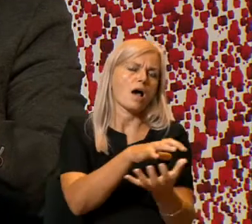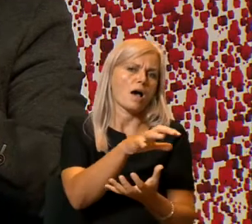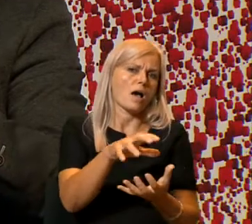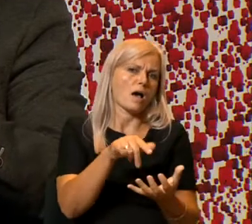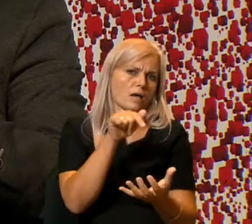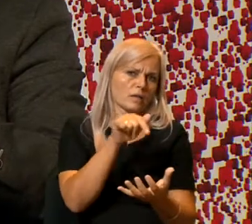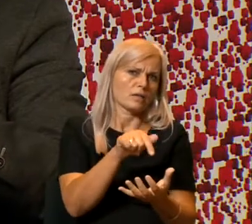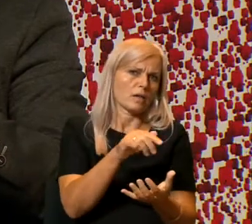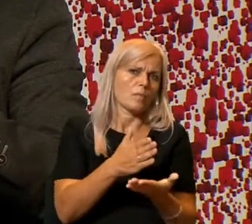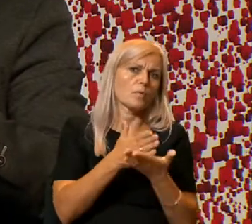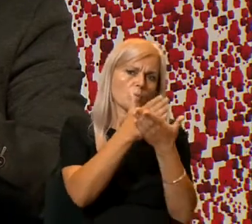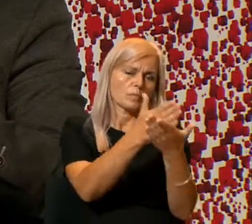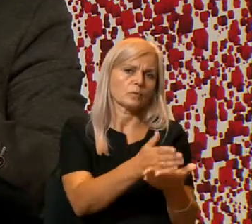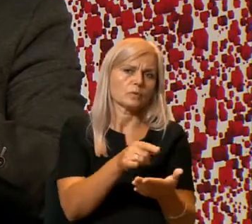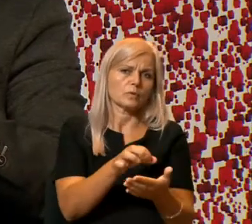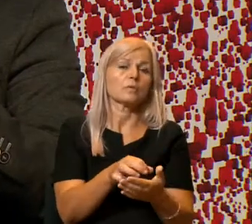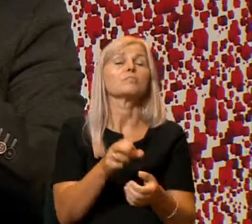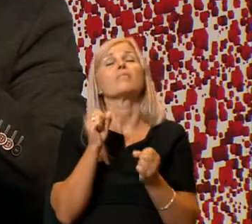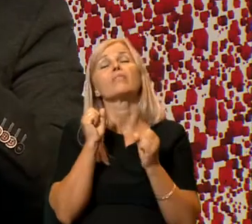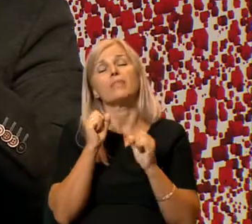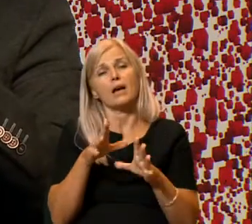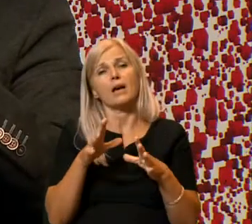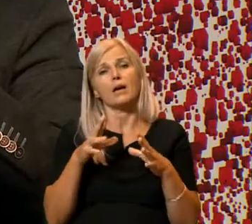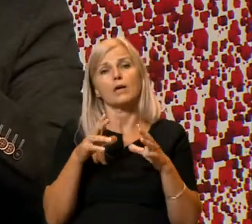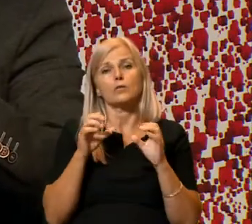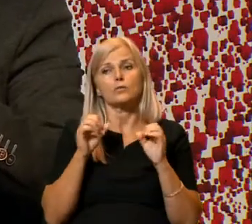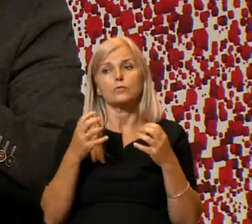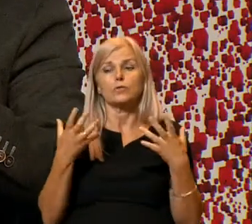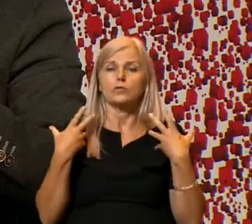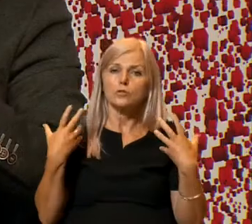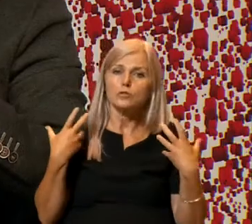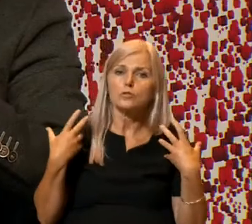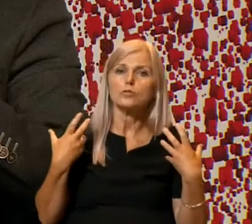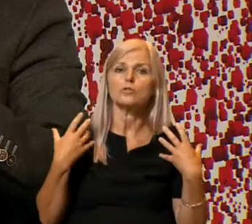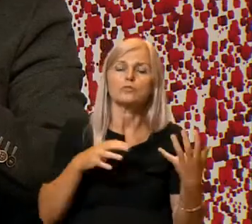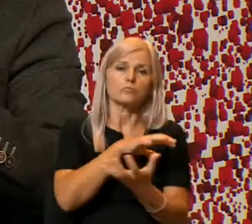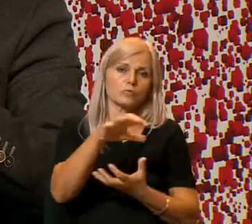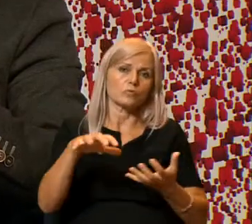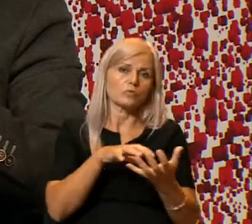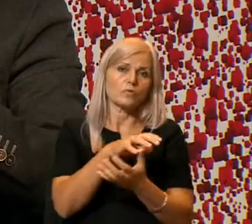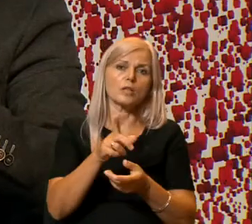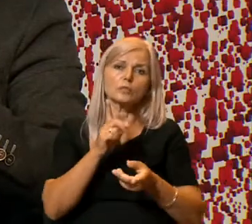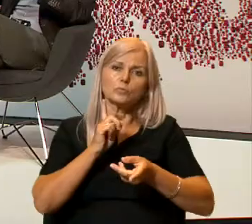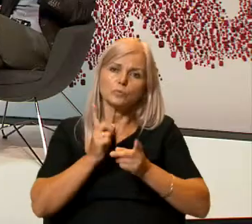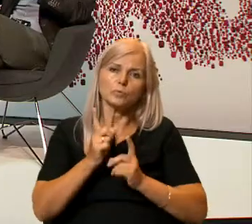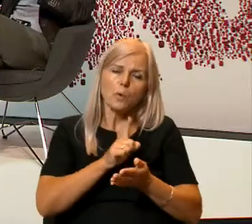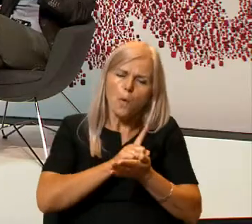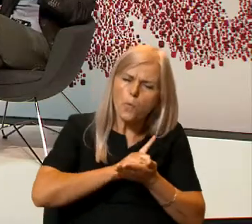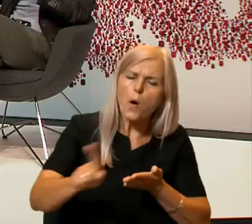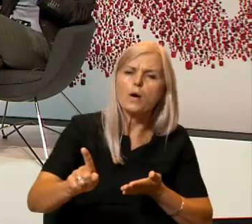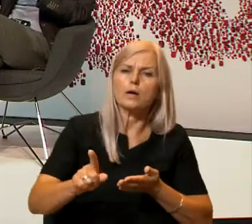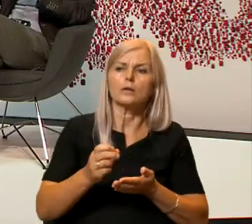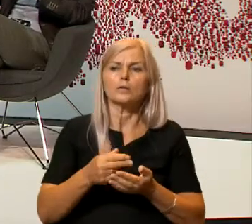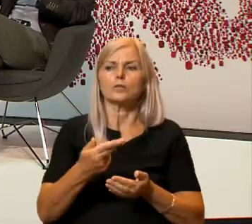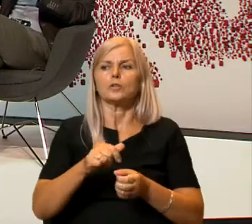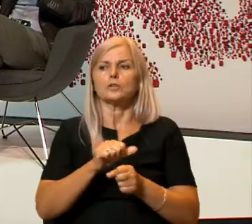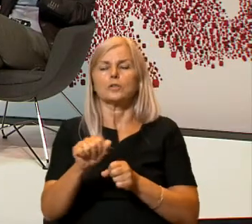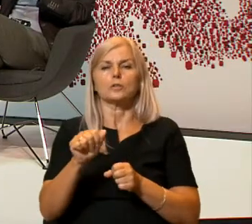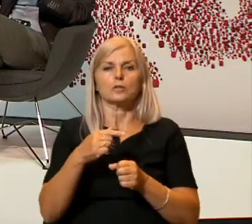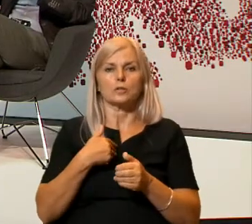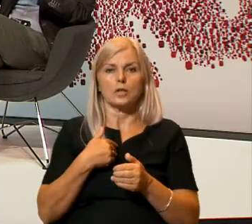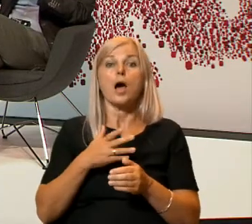że oczywiście żyjemy w świecie przyspieszenia i nigdy nie twierdziłem, że pokonałem to. To nie jest tak, że nigdy nie